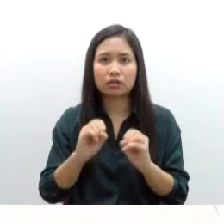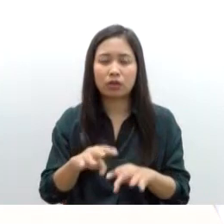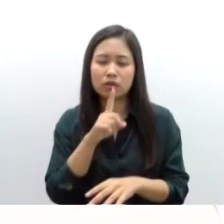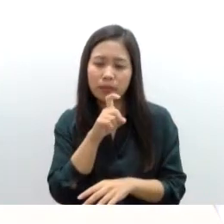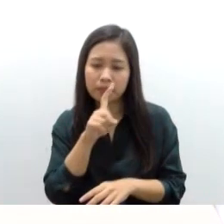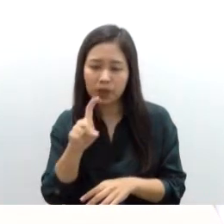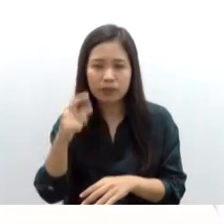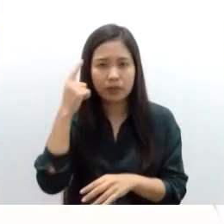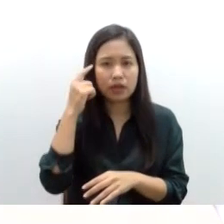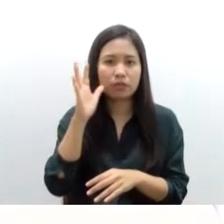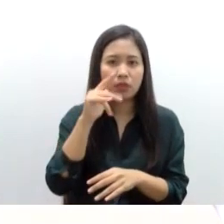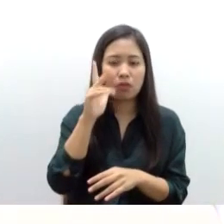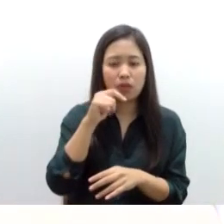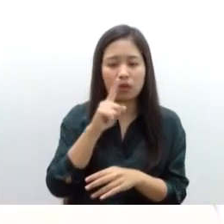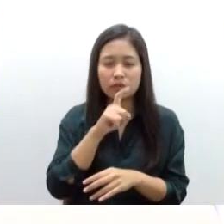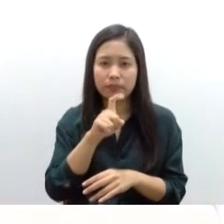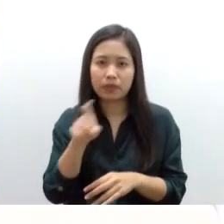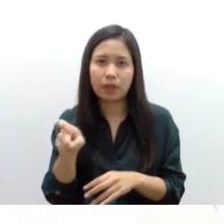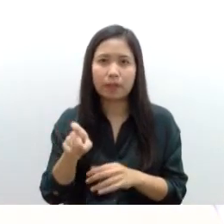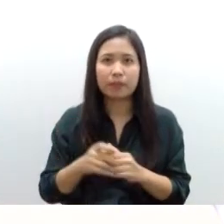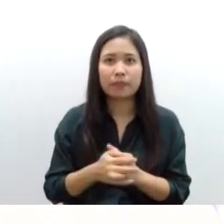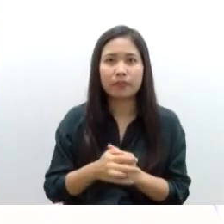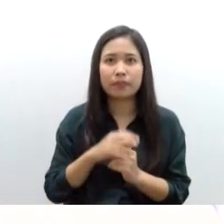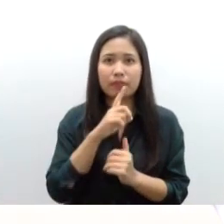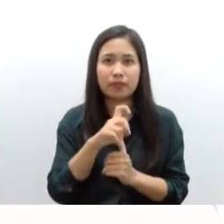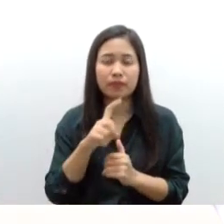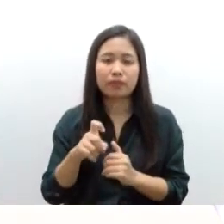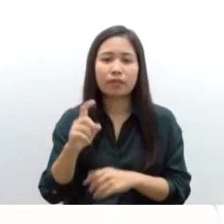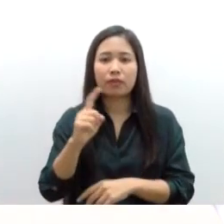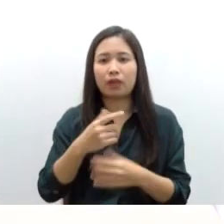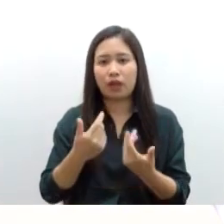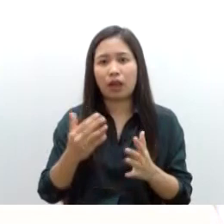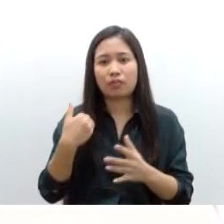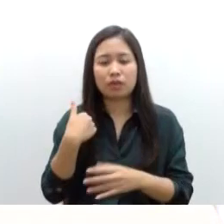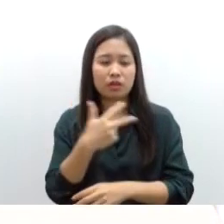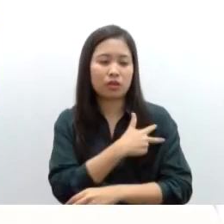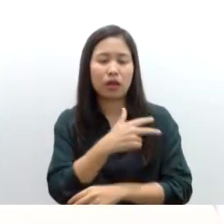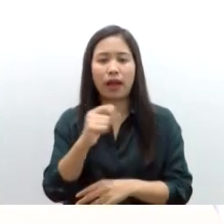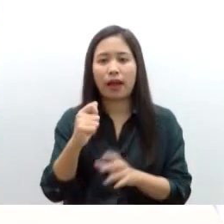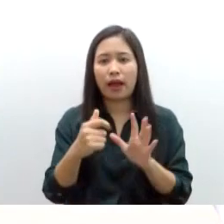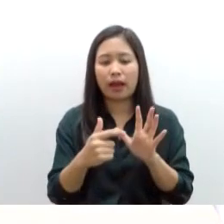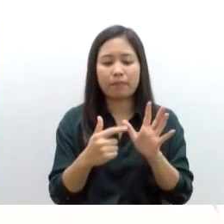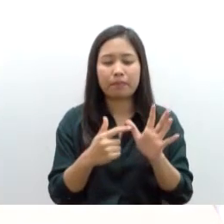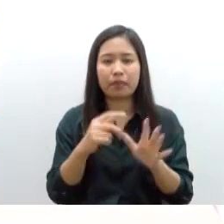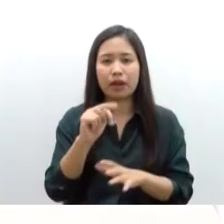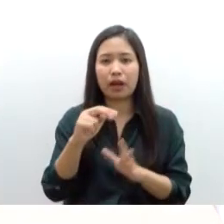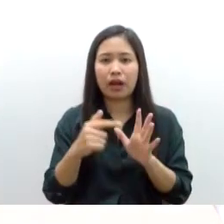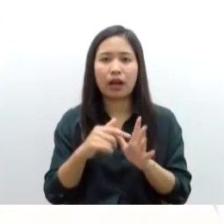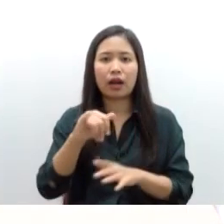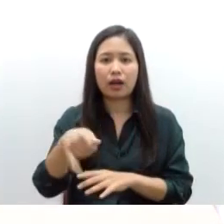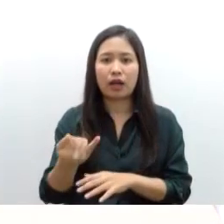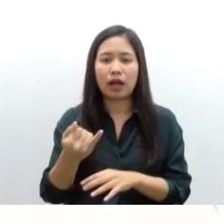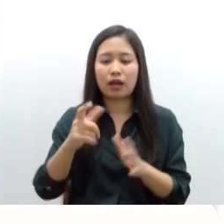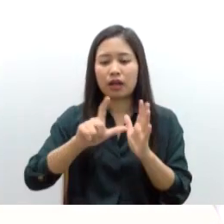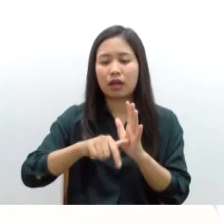เรียนผู้ปกครองและคณะครูตลอดถึงวันเดียวกันครับท่านดร.อำนาจวิชยานุวัตรเลขาธิการคณะกรรมการการศึกษ